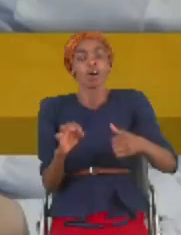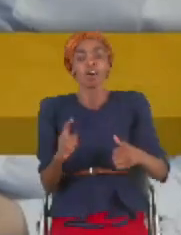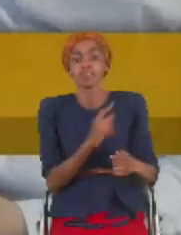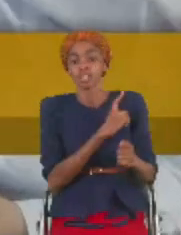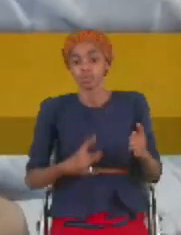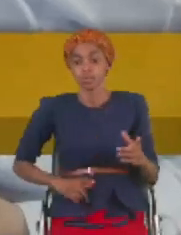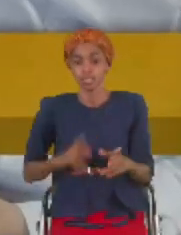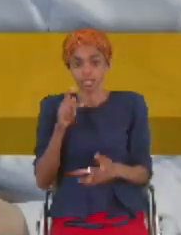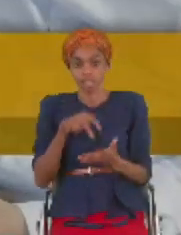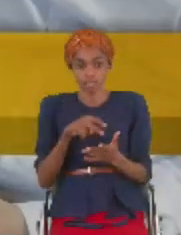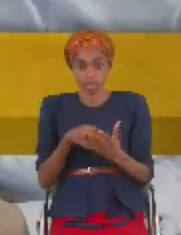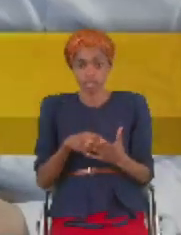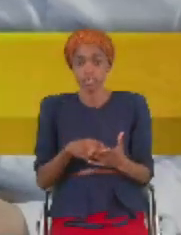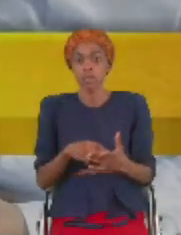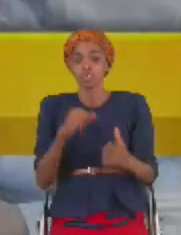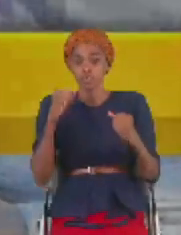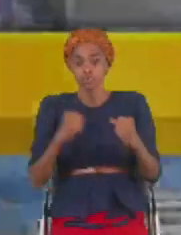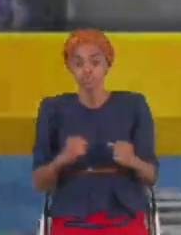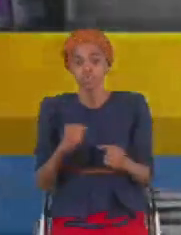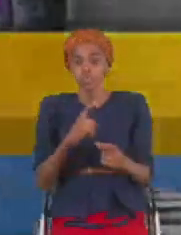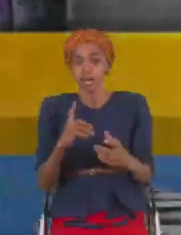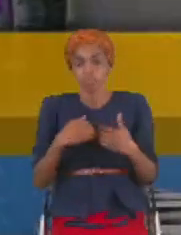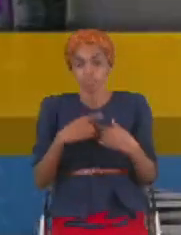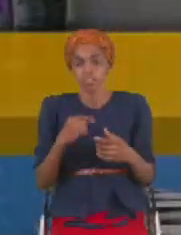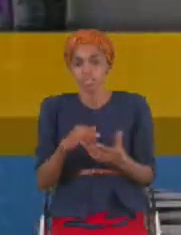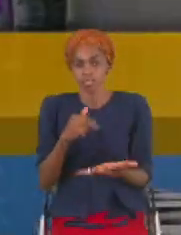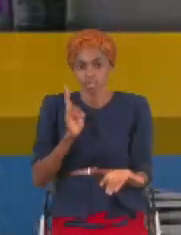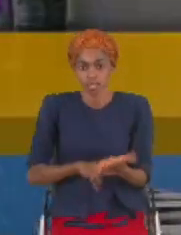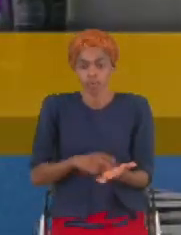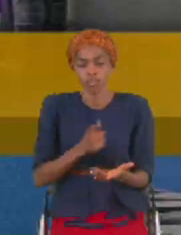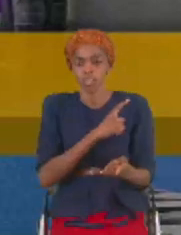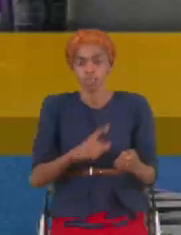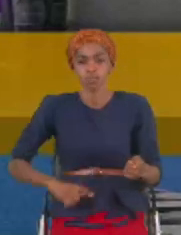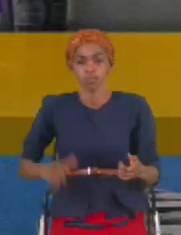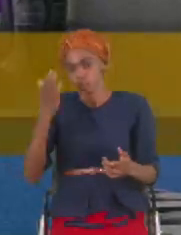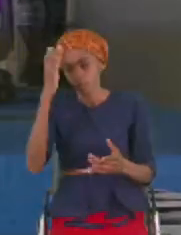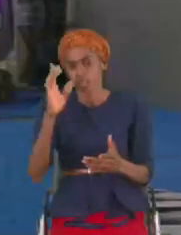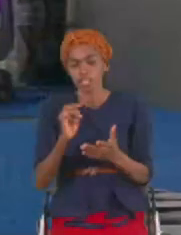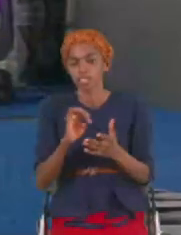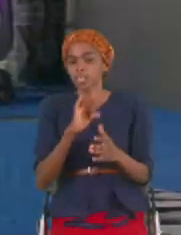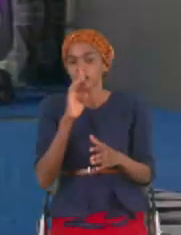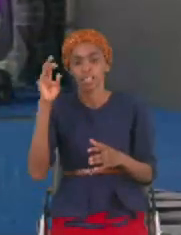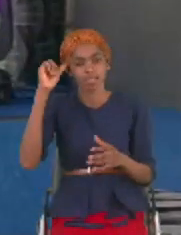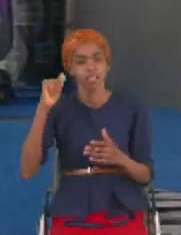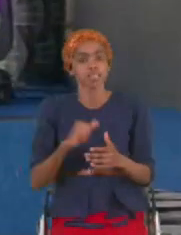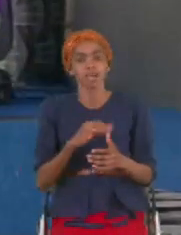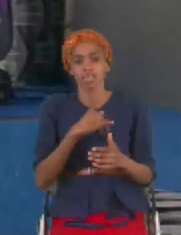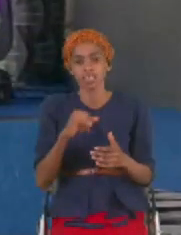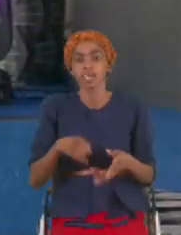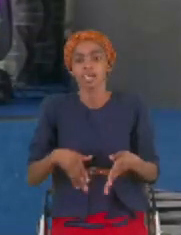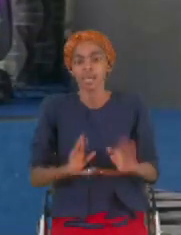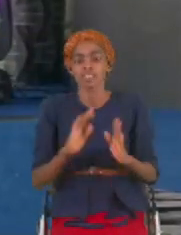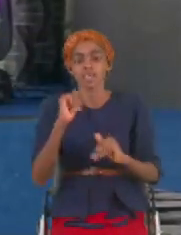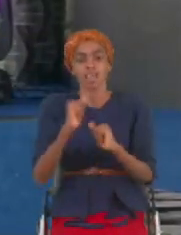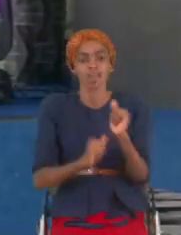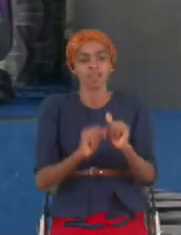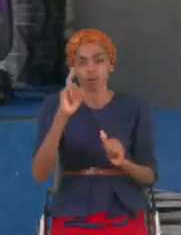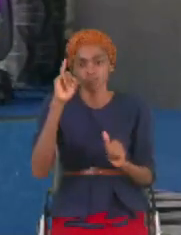seigneur connaît ce qui lui appartient et qui concocte prononce et quiconque à quiconque à quiconque